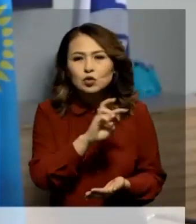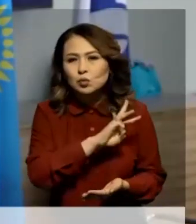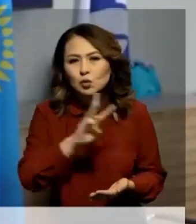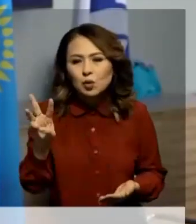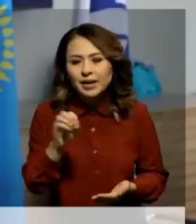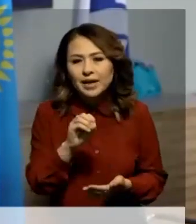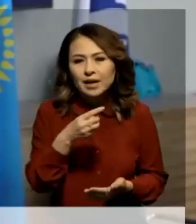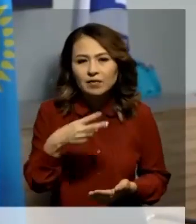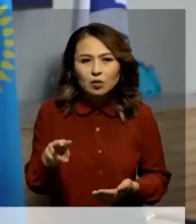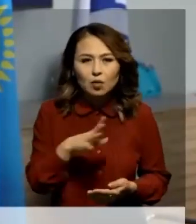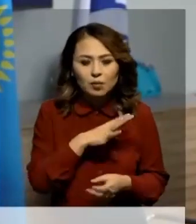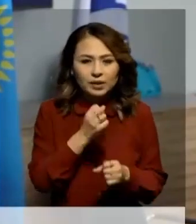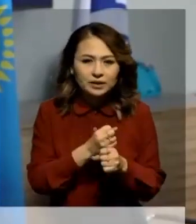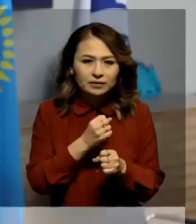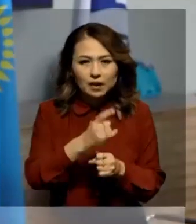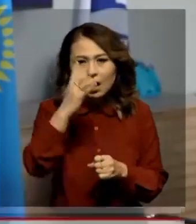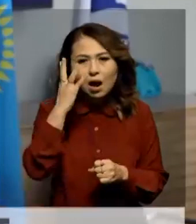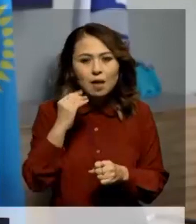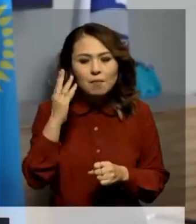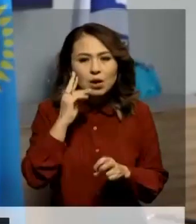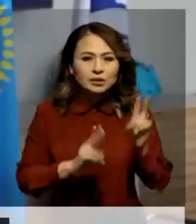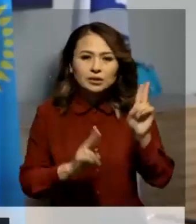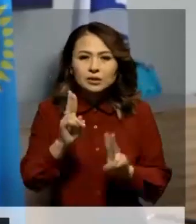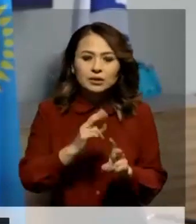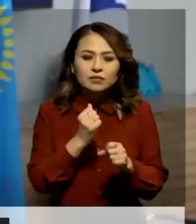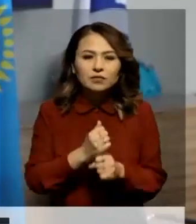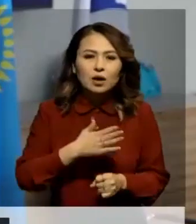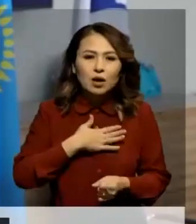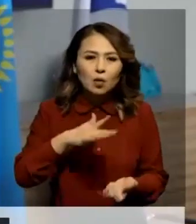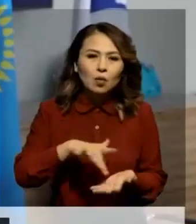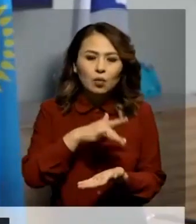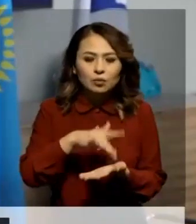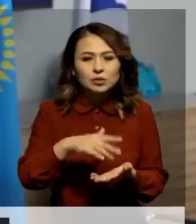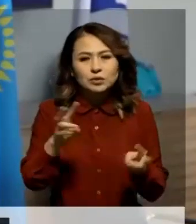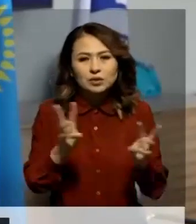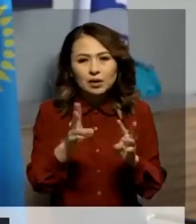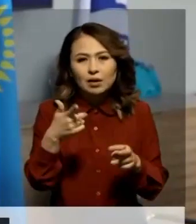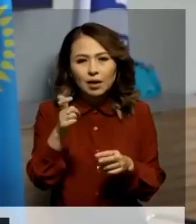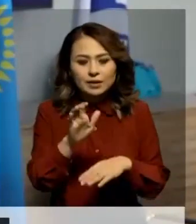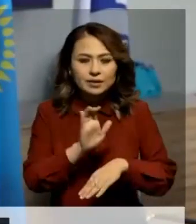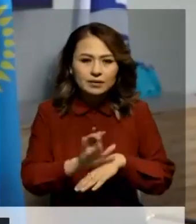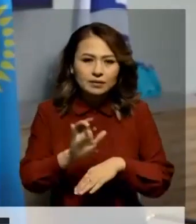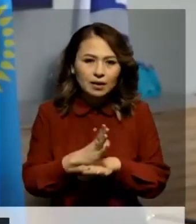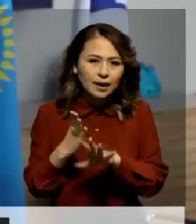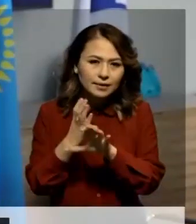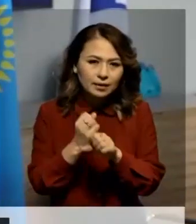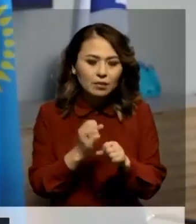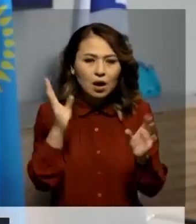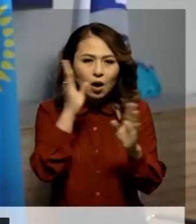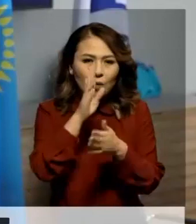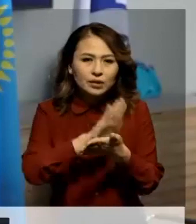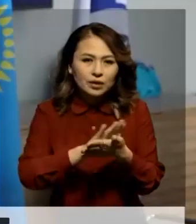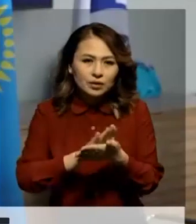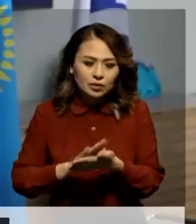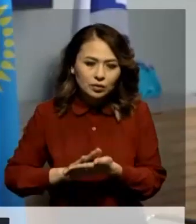евро көлемінде болып отыр. Алматыдағы стратегиялық жобамыз қалада көмір қышқыл газының шығарындыларын азайтып, ауаның